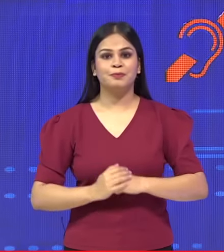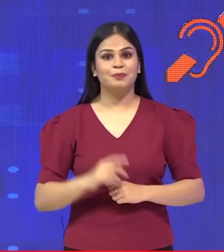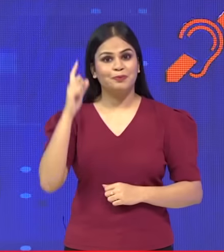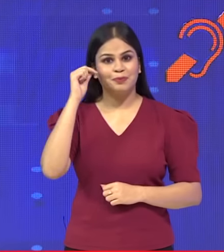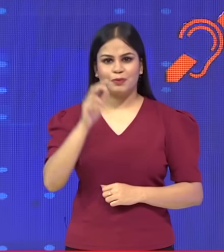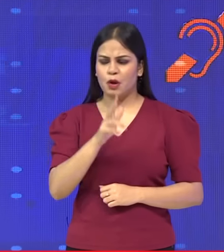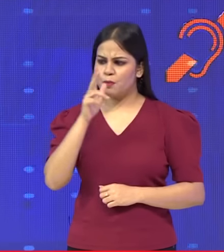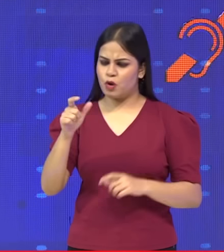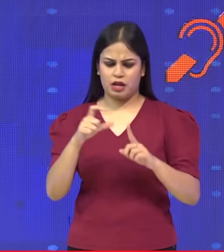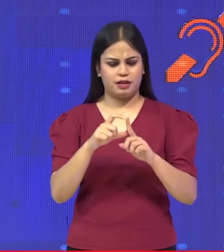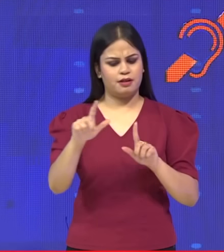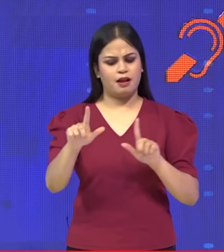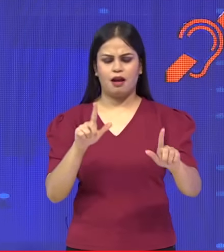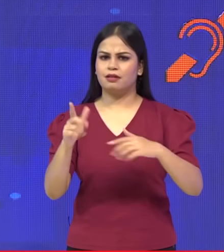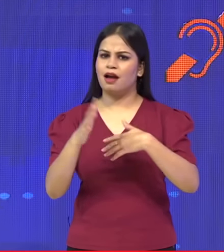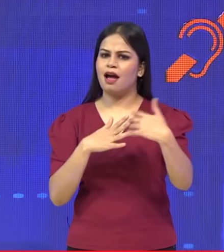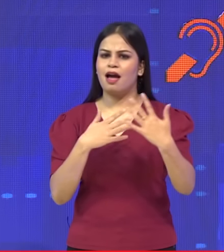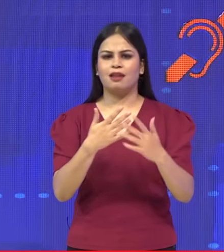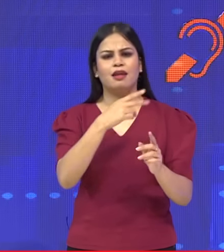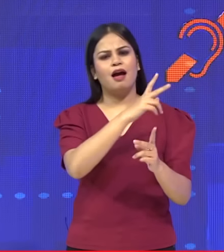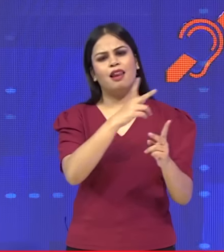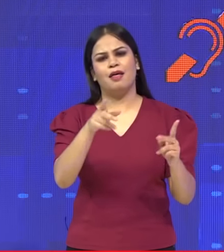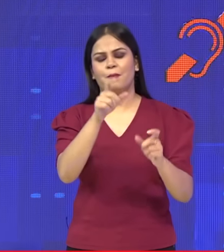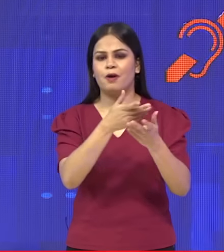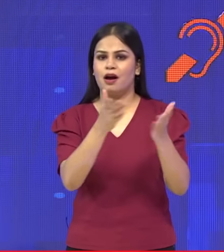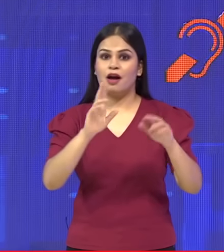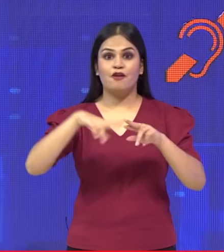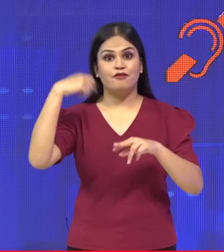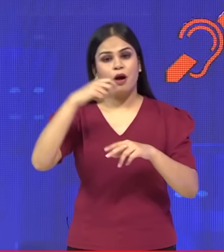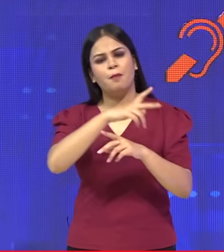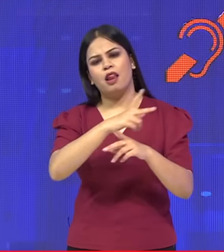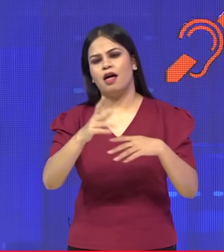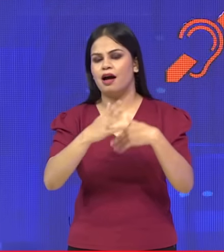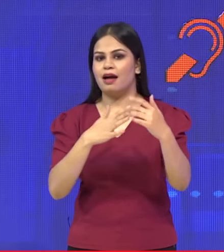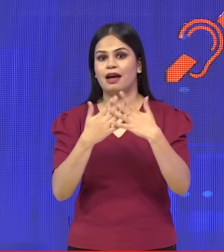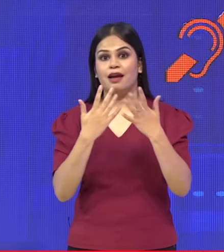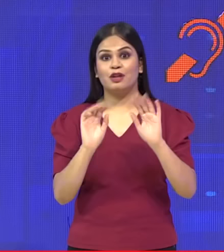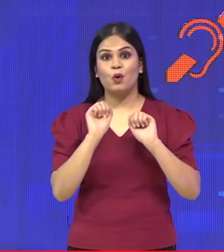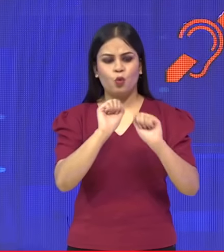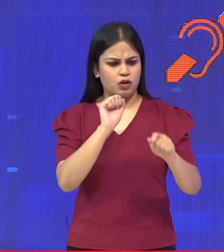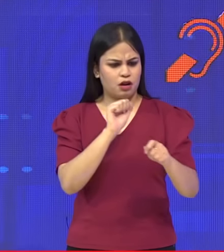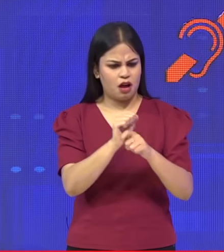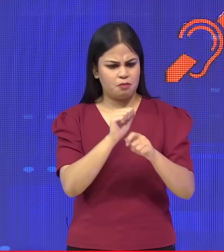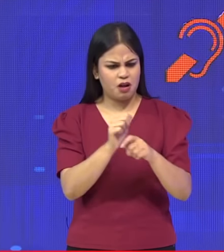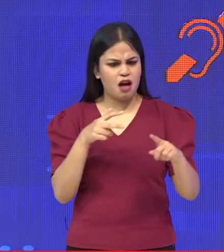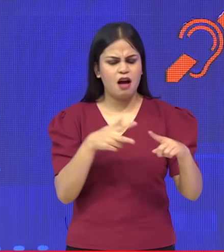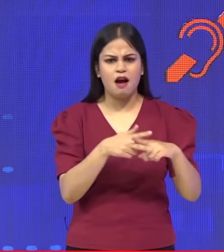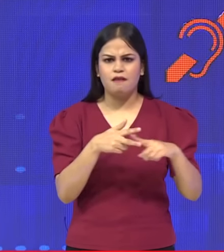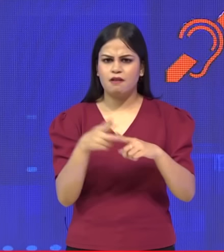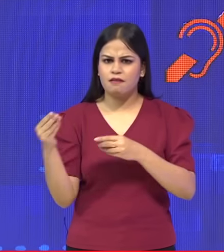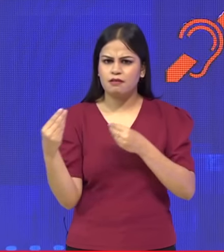डायरेक्टर कोई भी हो फिल्म कोई उसके कम के साथ इंटरफेयर करेंगे